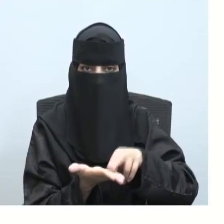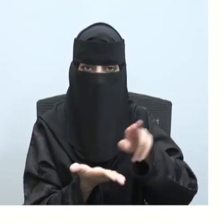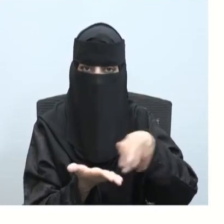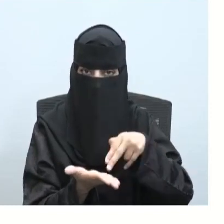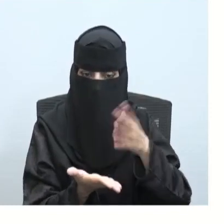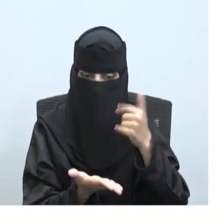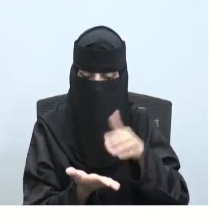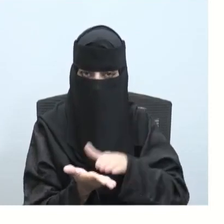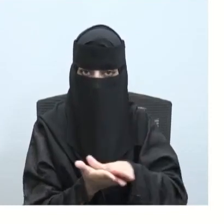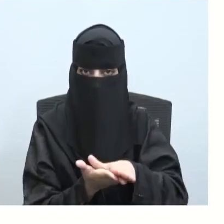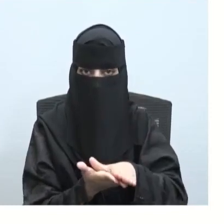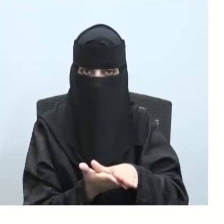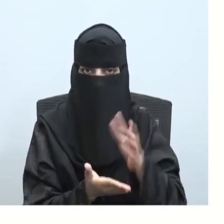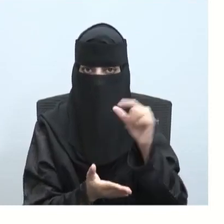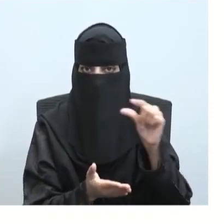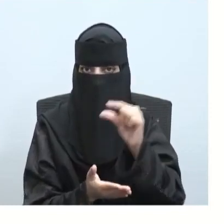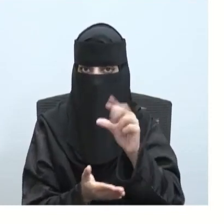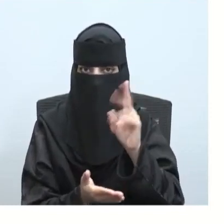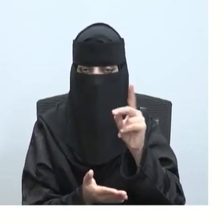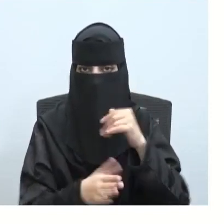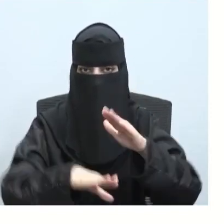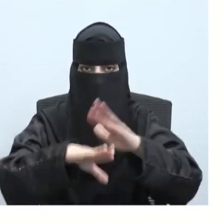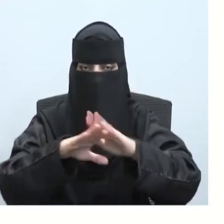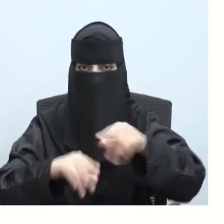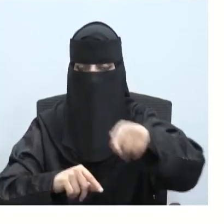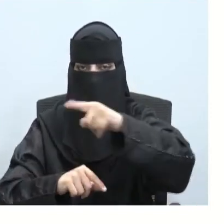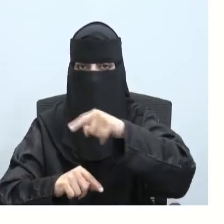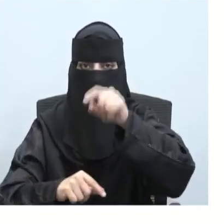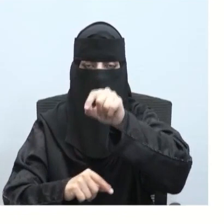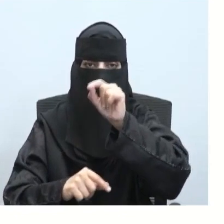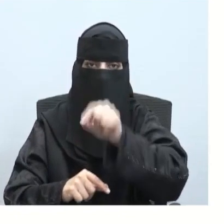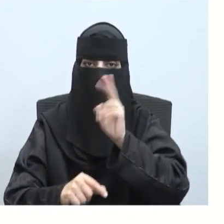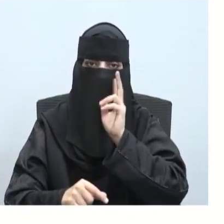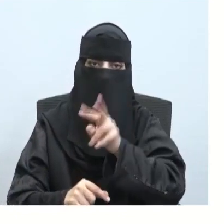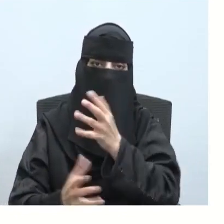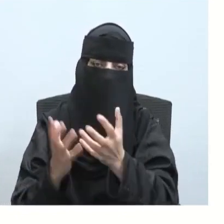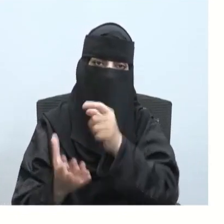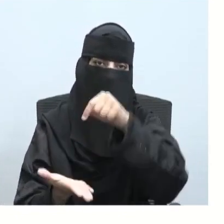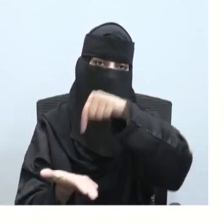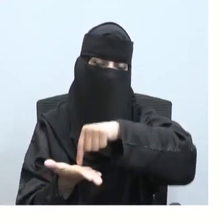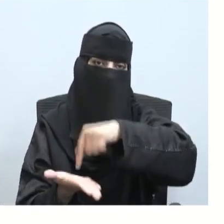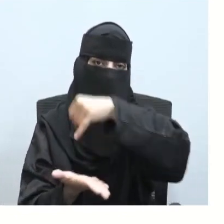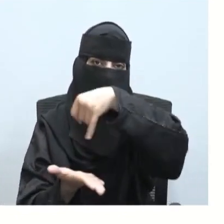الرسالة. العقدة التي تم بها تخبر المستخدم بالعقدة التي تم بها الحريق.